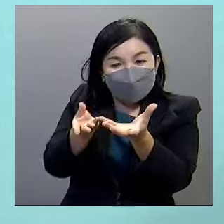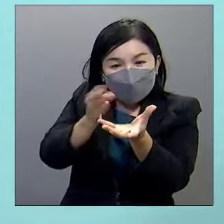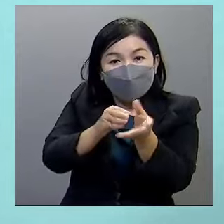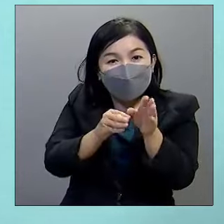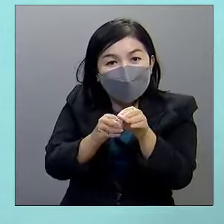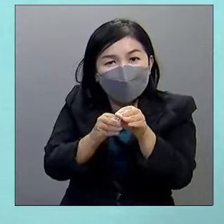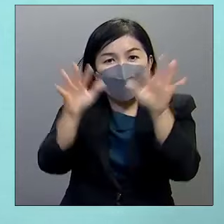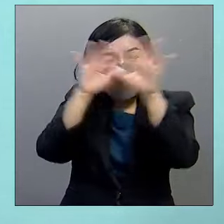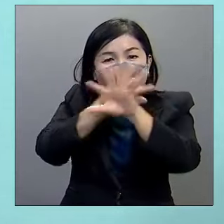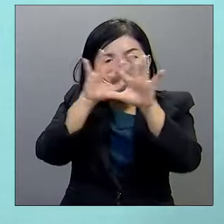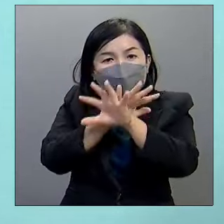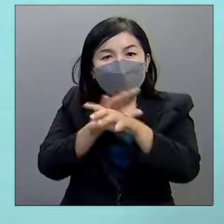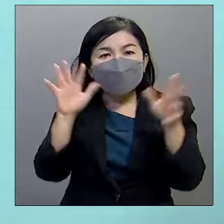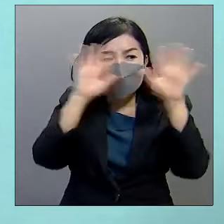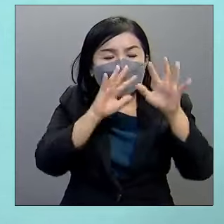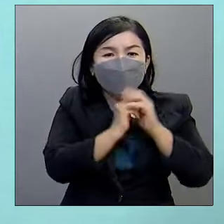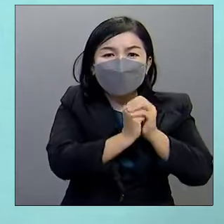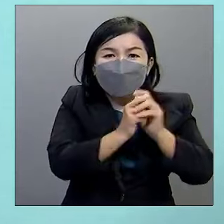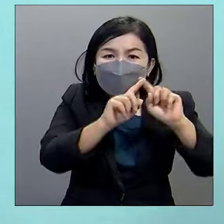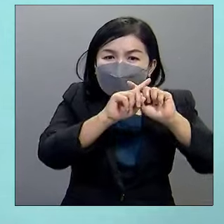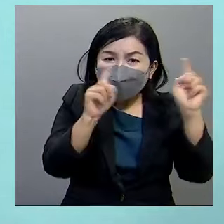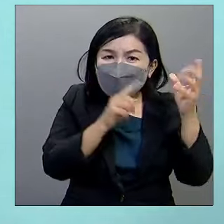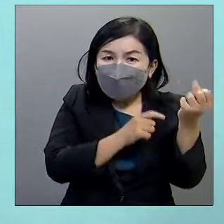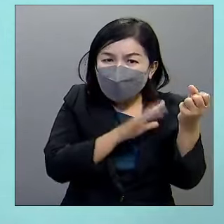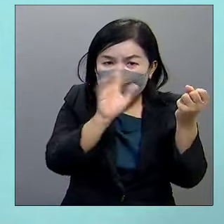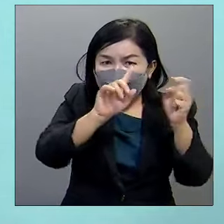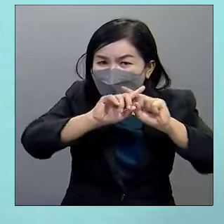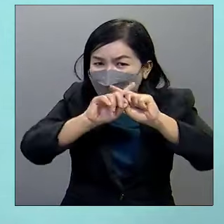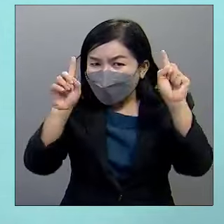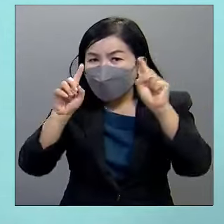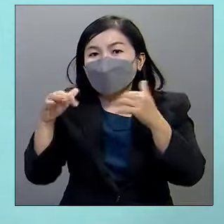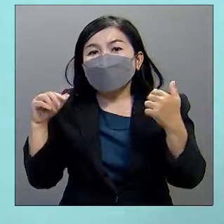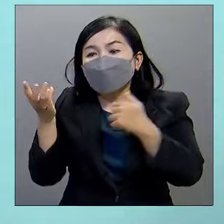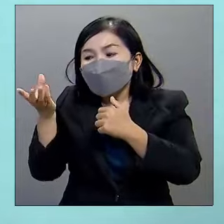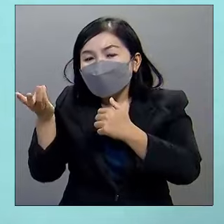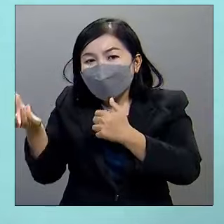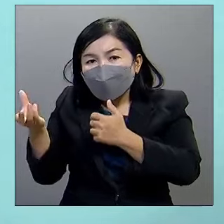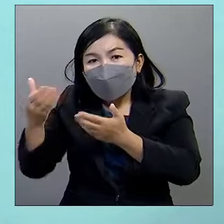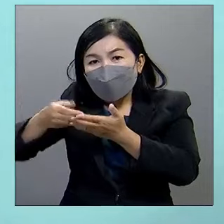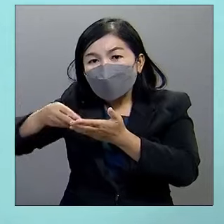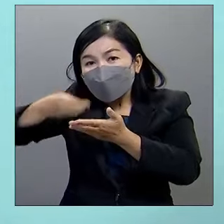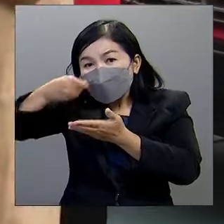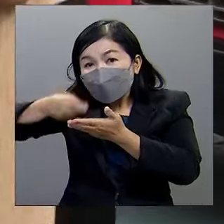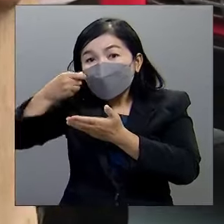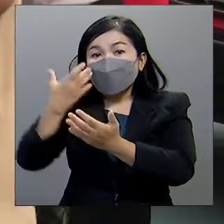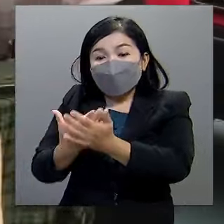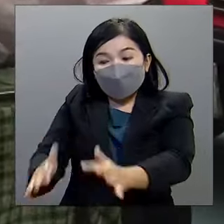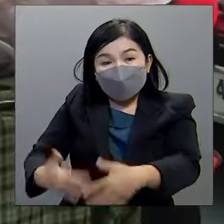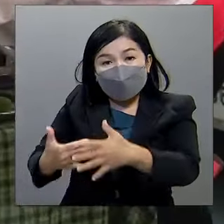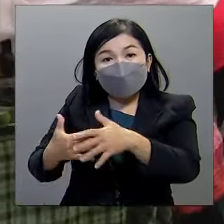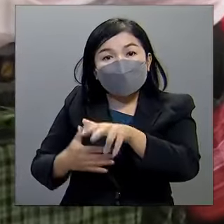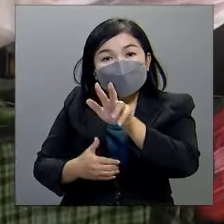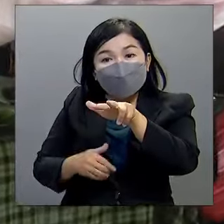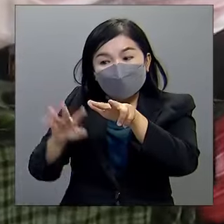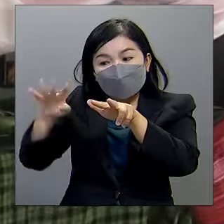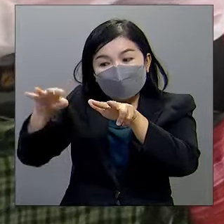คล้ายๆบ้าจ่างแต่เขาใช้ข้าวสวยแล้วปรากฏว่าสร้างรายได้ได้เป็นอย่างดีเฉลี่ยวันละ 3,000 ถึง 4,000 บาทเลยค่ะอยู่พะเย